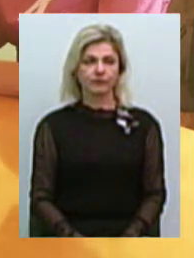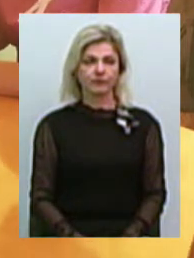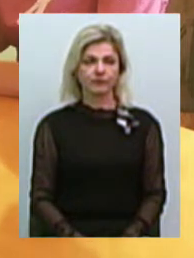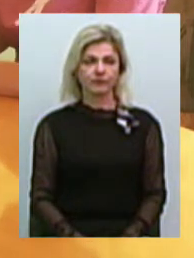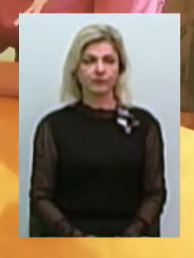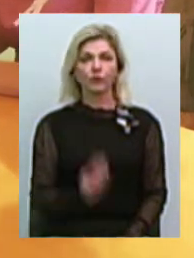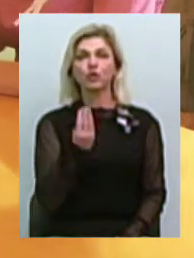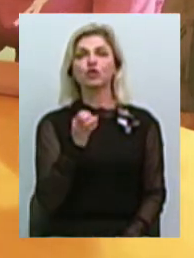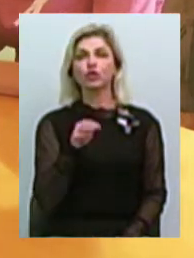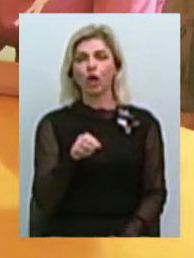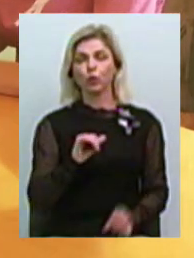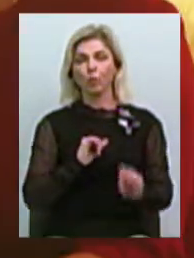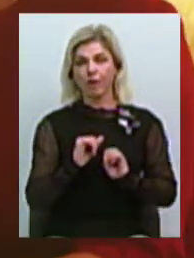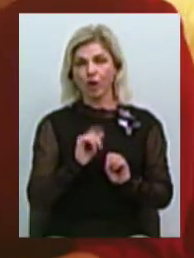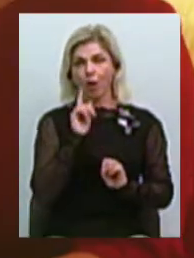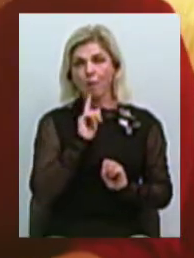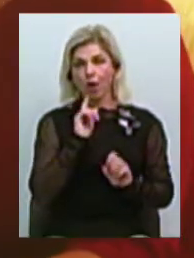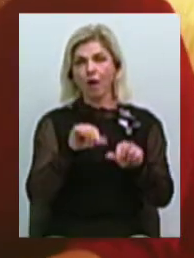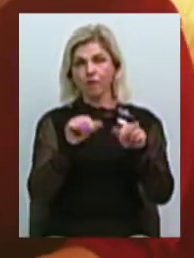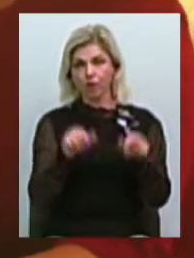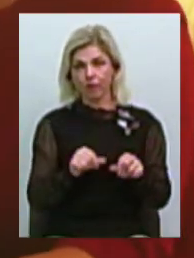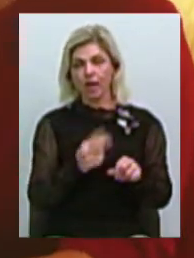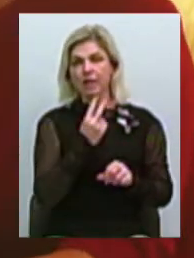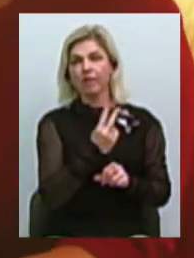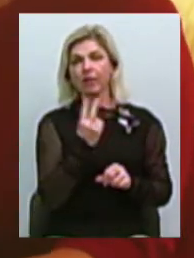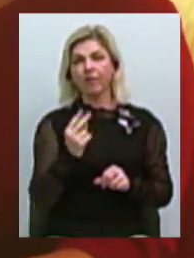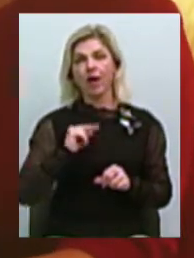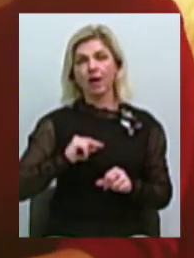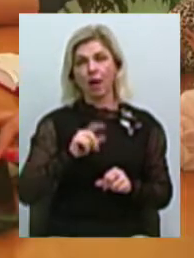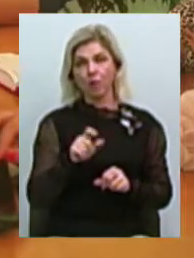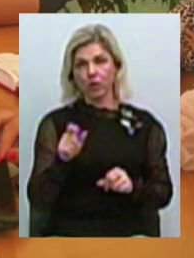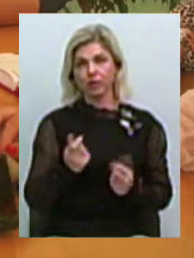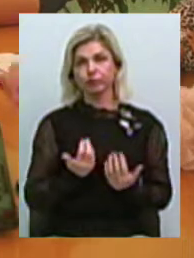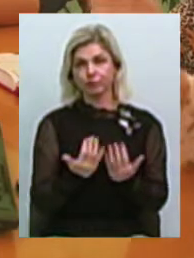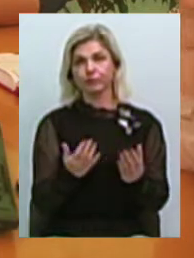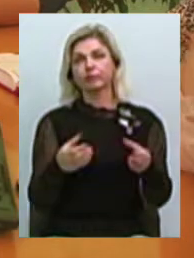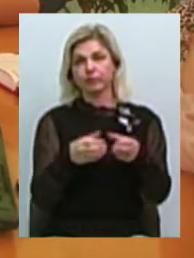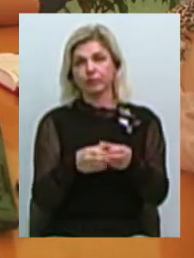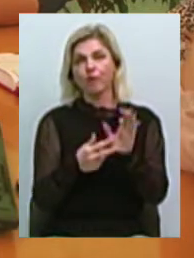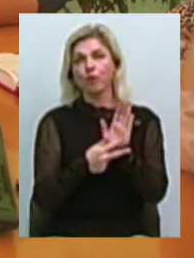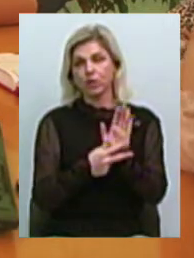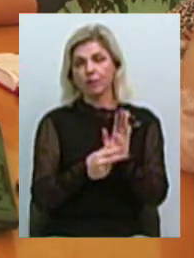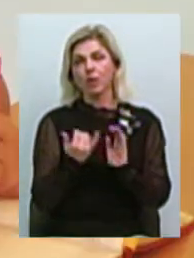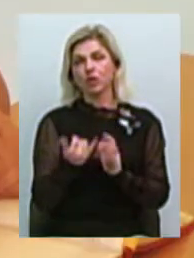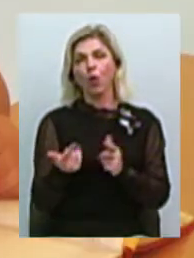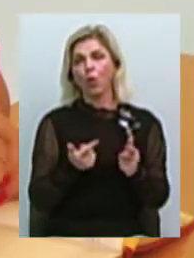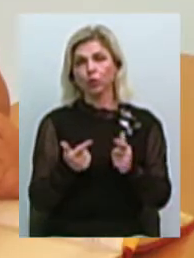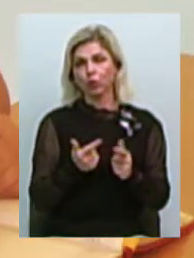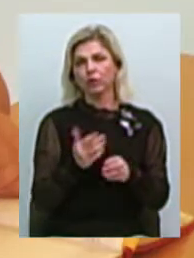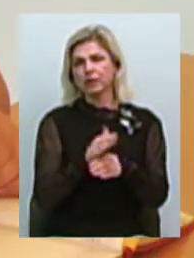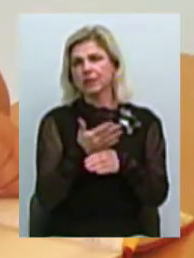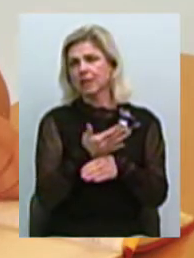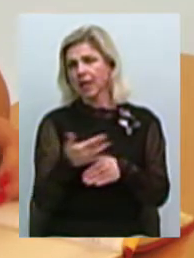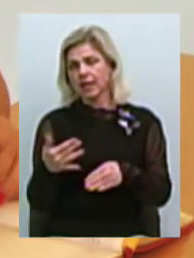Штат управління поки що формується. З 22 співробітників набрано 8. Зараз готують серію семінарів для вчителів та